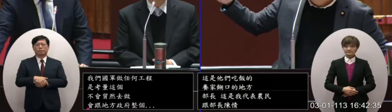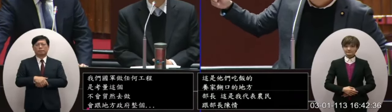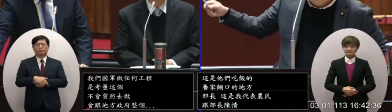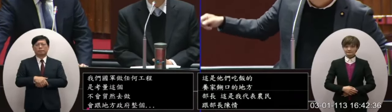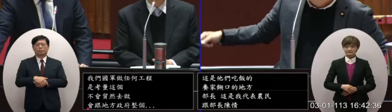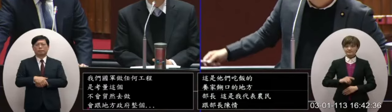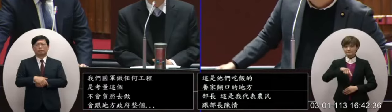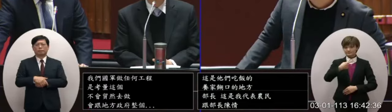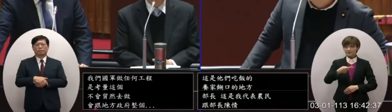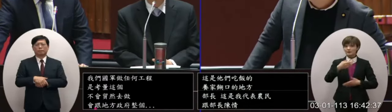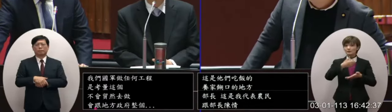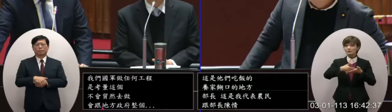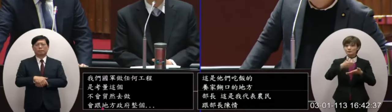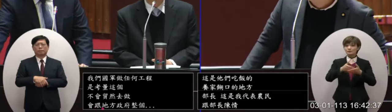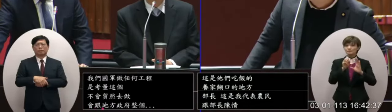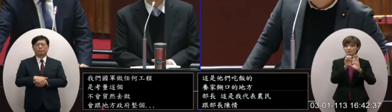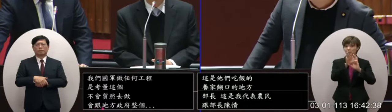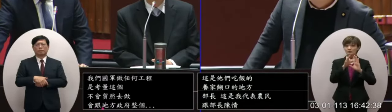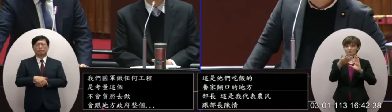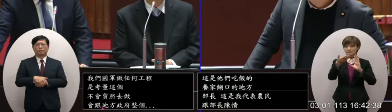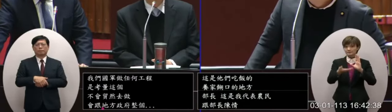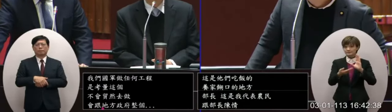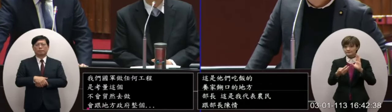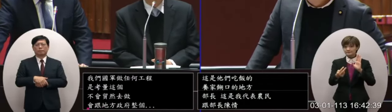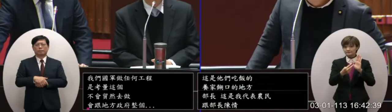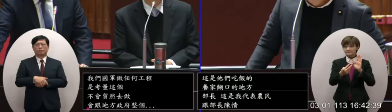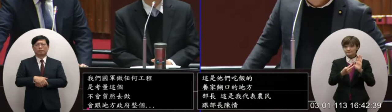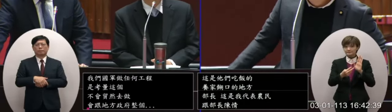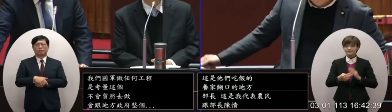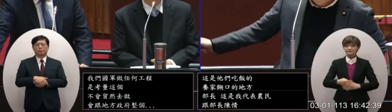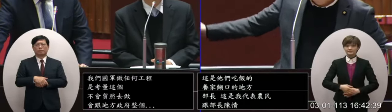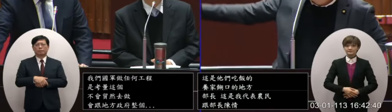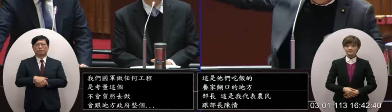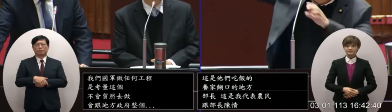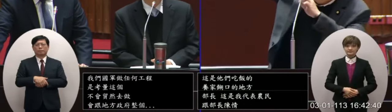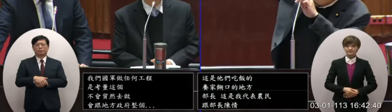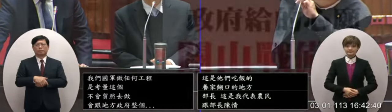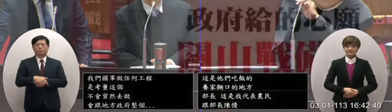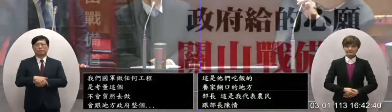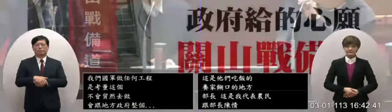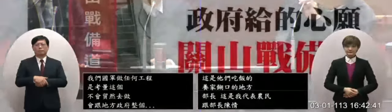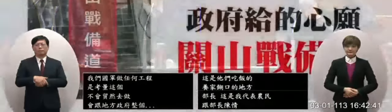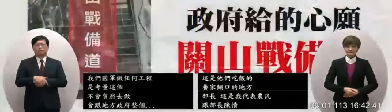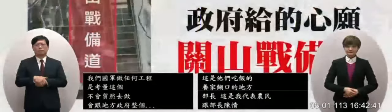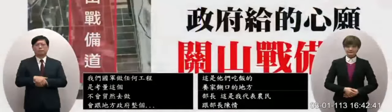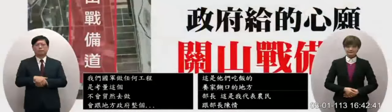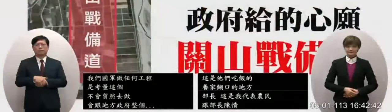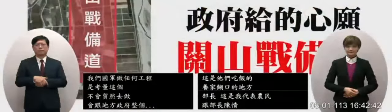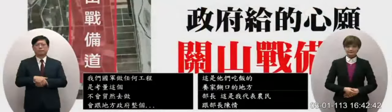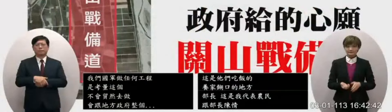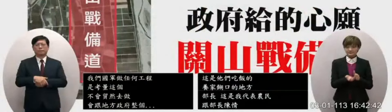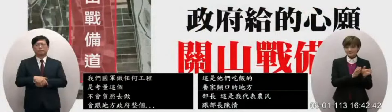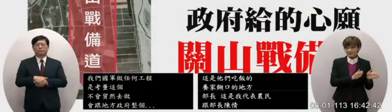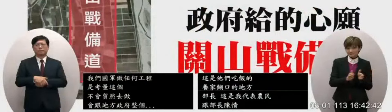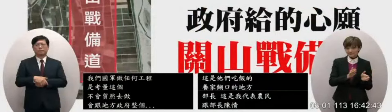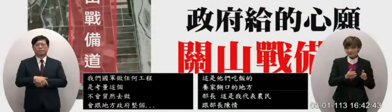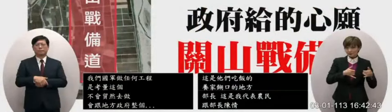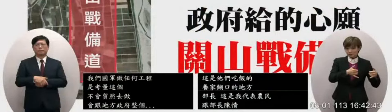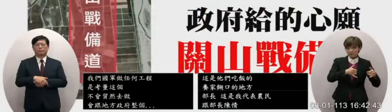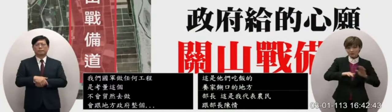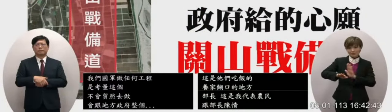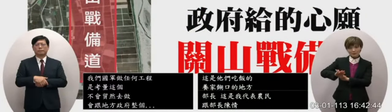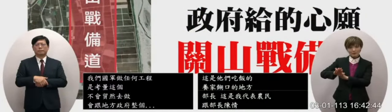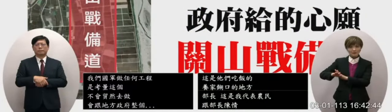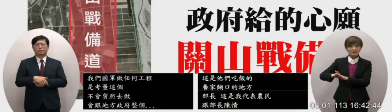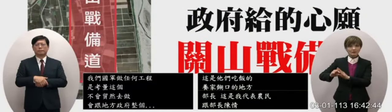我们三张图片，三张图片跟三张图片，盯起盯，盯起盯。第九，战备跑道的右边其实还是有地，